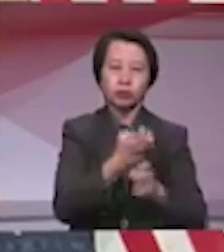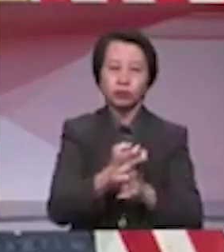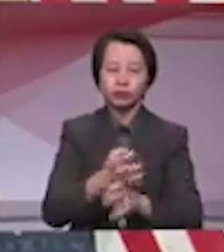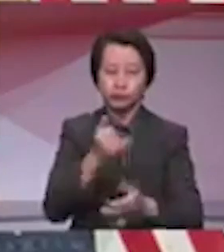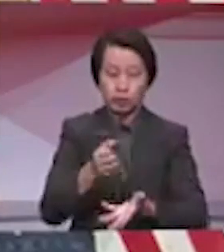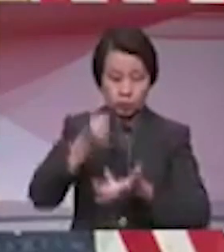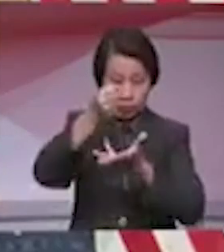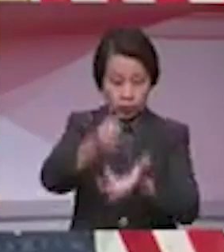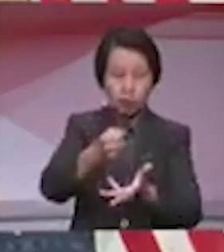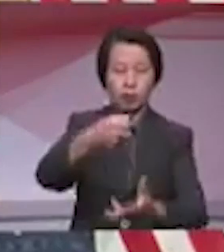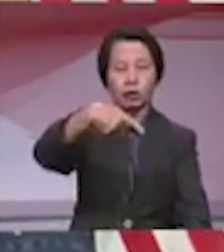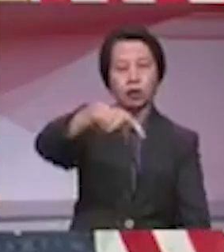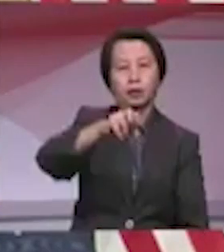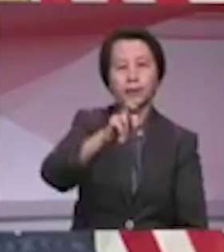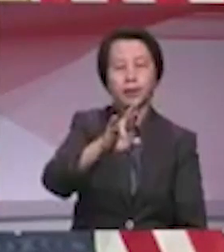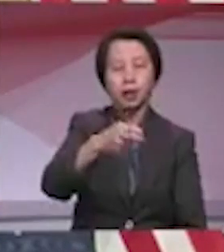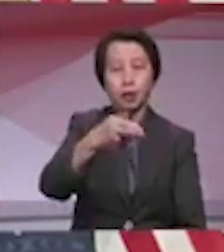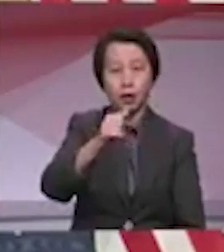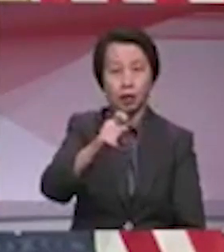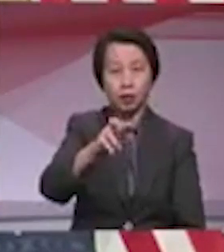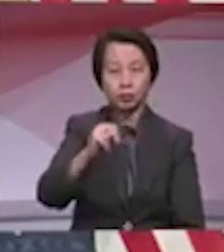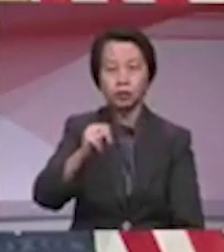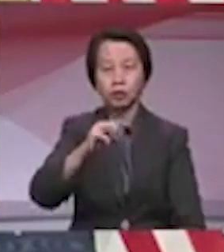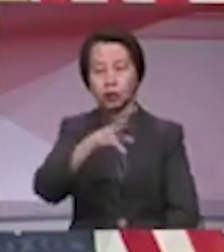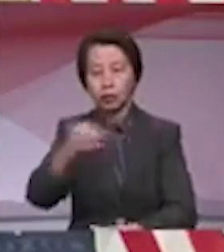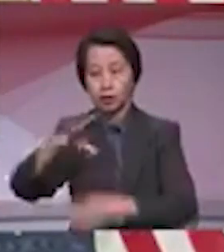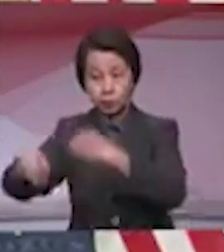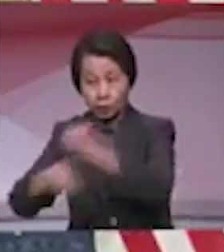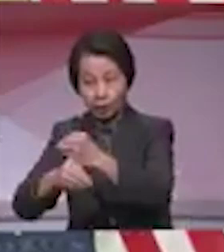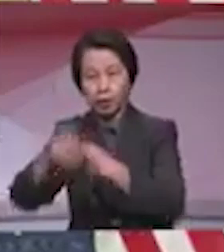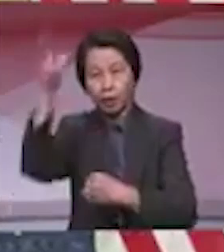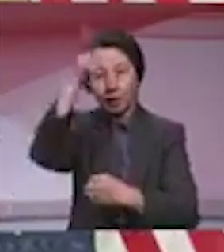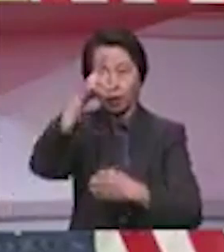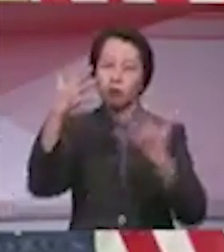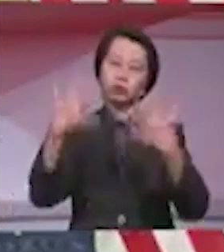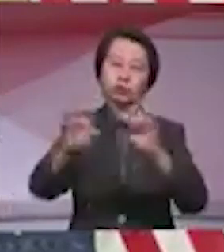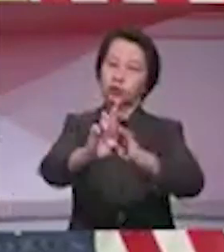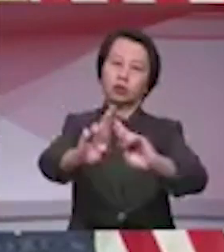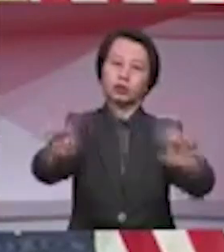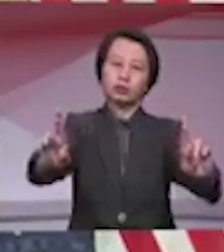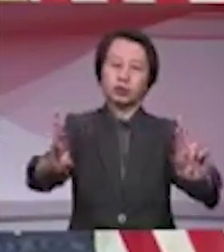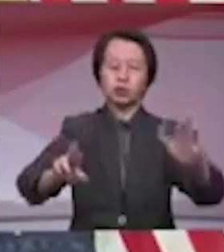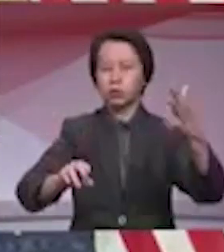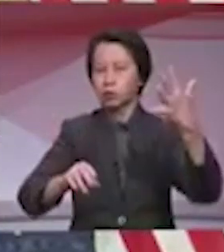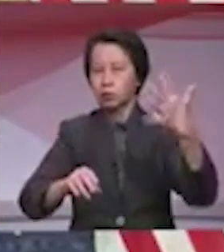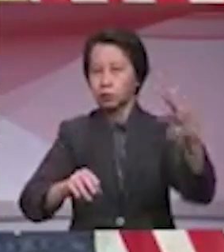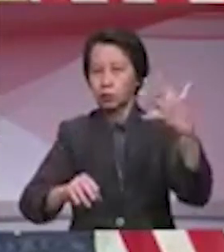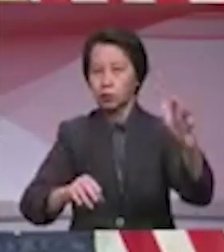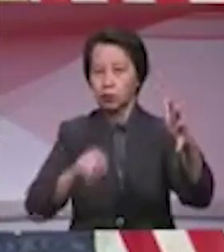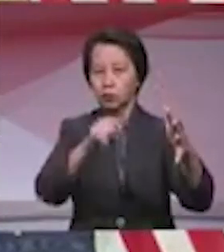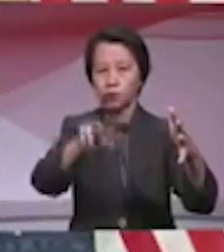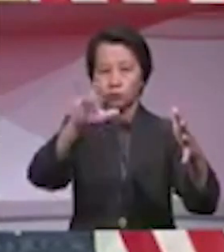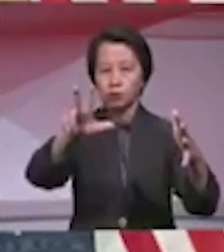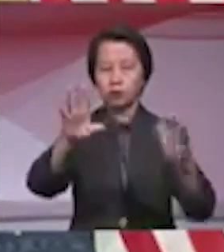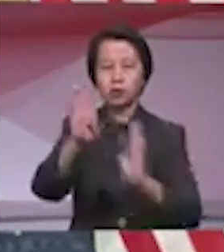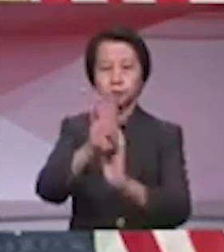dan prihatin PKS tambahan, kerajaan telah pun menyediakan sejumlah 15.3